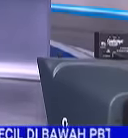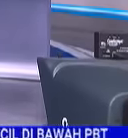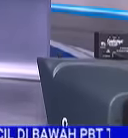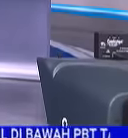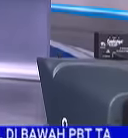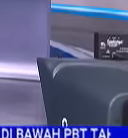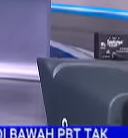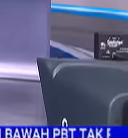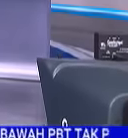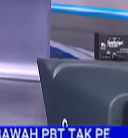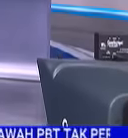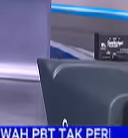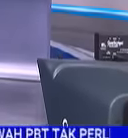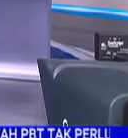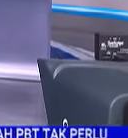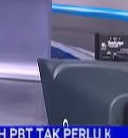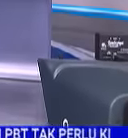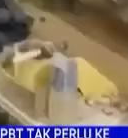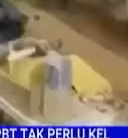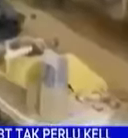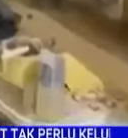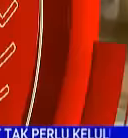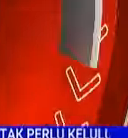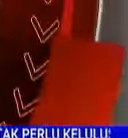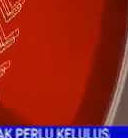saksikan paparan utama malam ini.